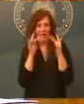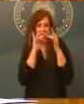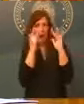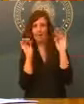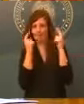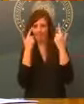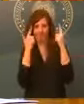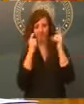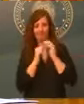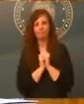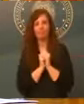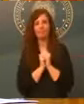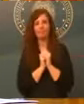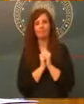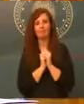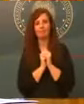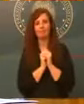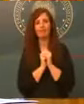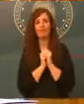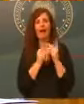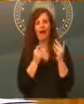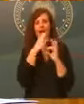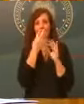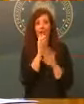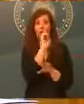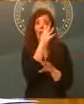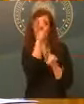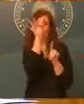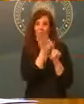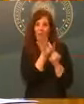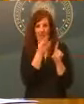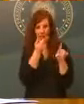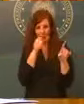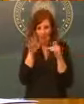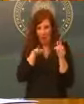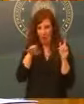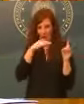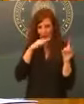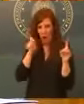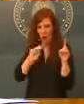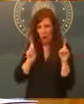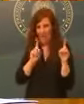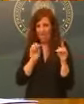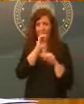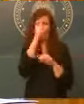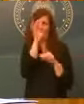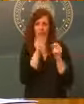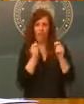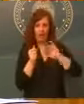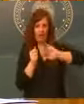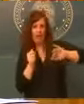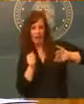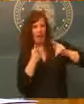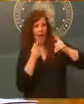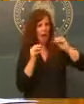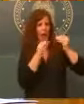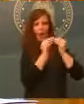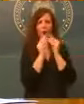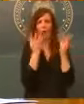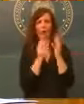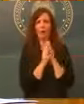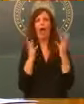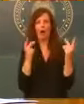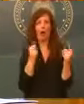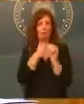allora per portare fuori quel 15% di studenti? Innanzitutto lavoriamo sugli edifici che ci sono,